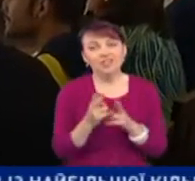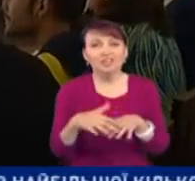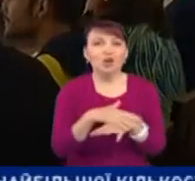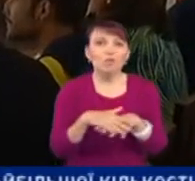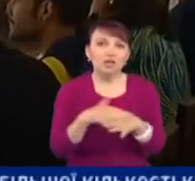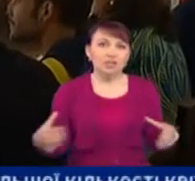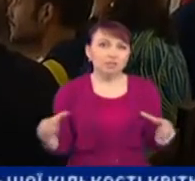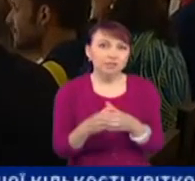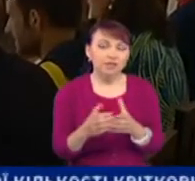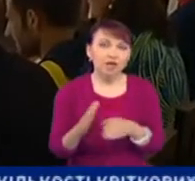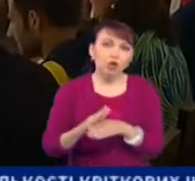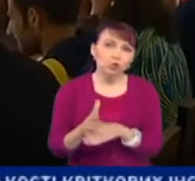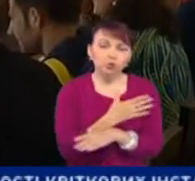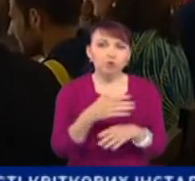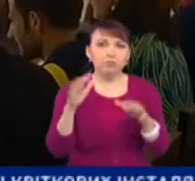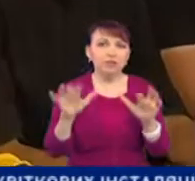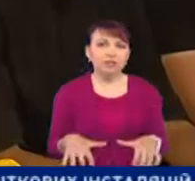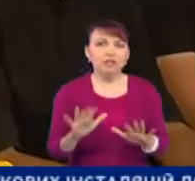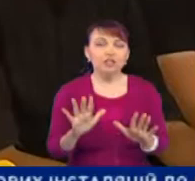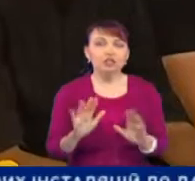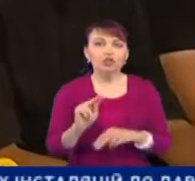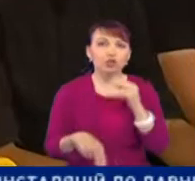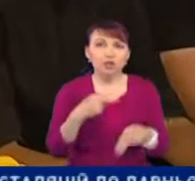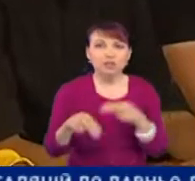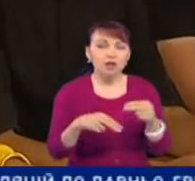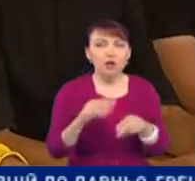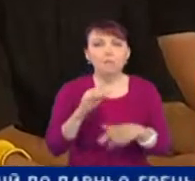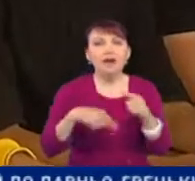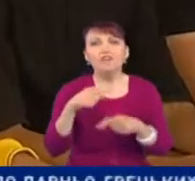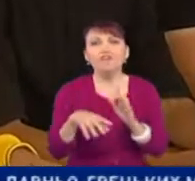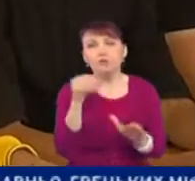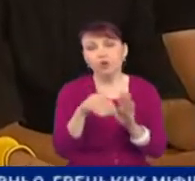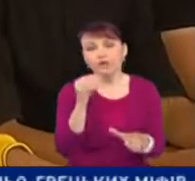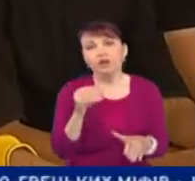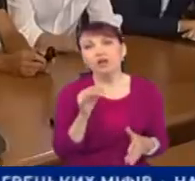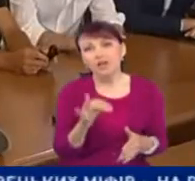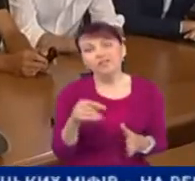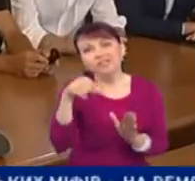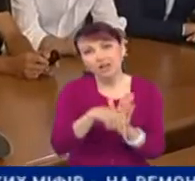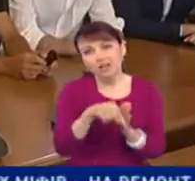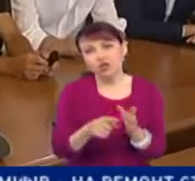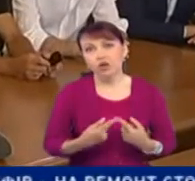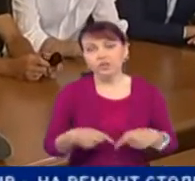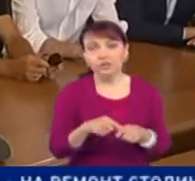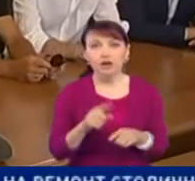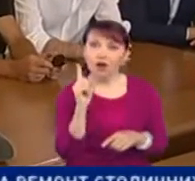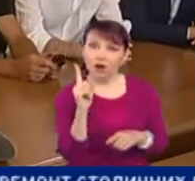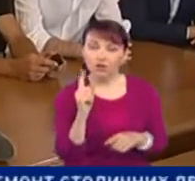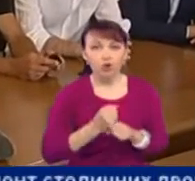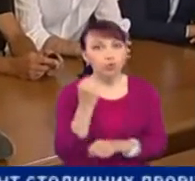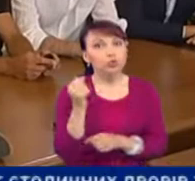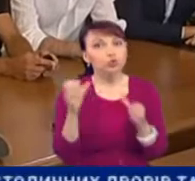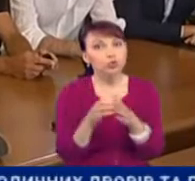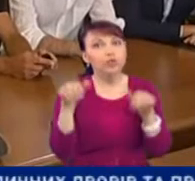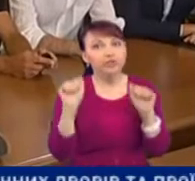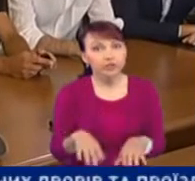спілка. І усунути президента можна лише шляхом перевиборів і всередині організації. Але робочу групу для вирішення